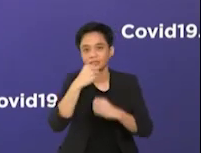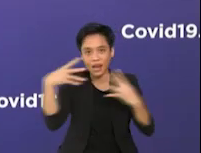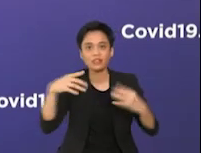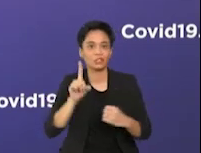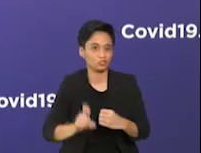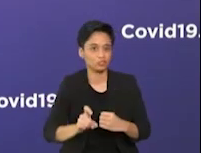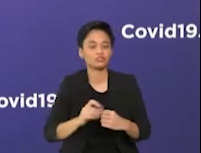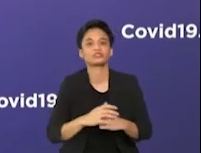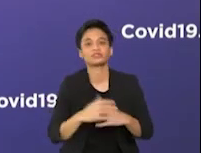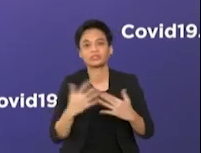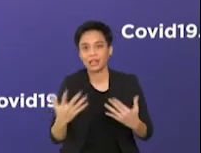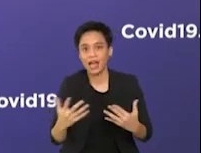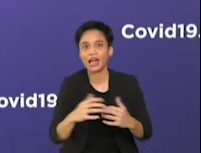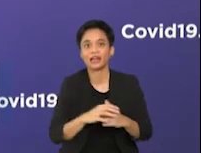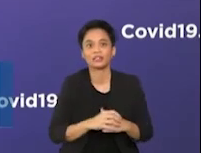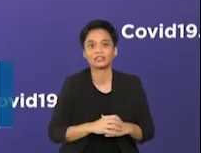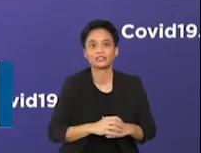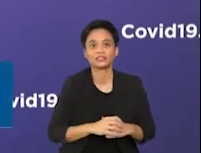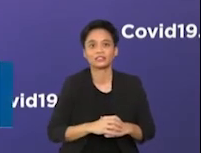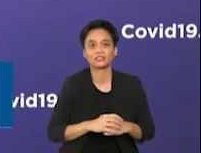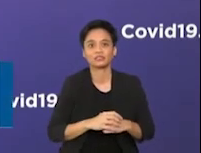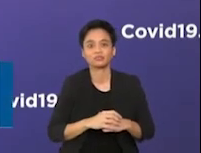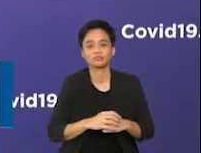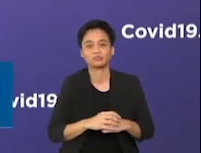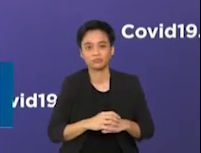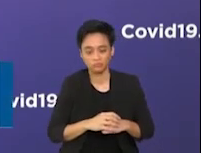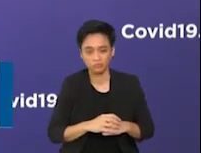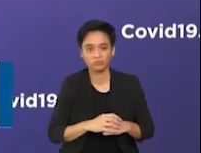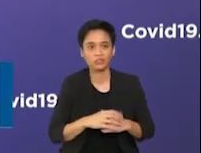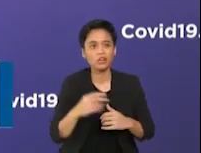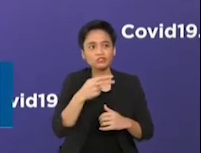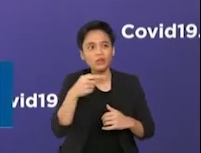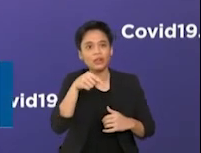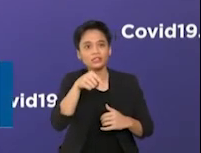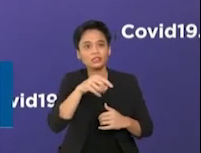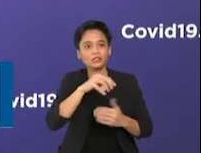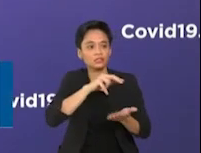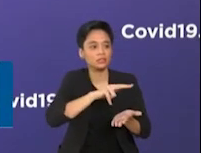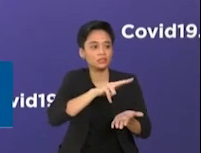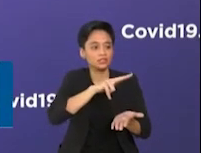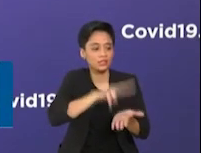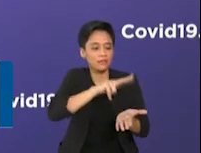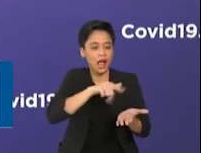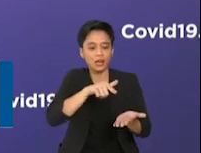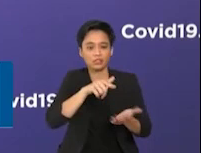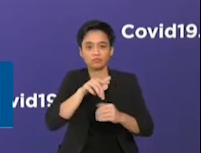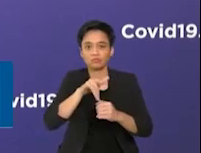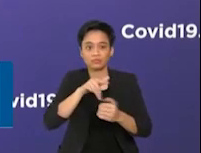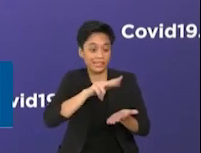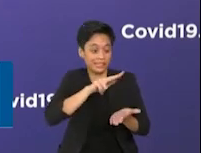kemudian tidak boleh kita maknai sebagai kebijakan relaksasi pspp